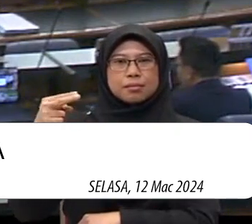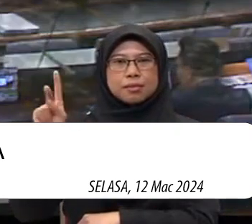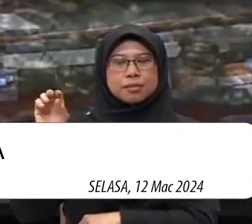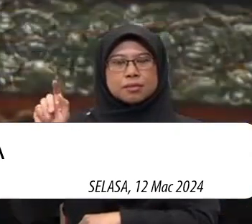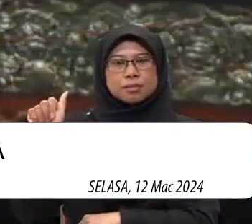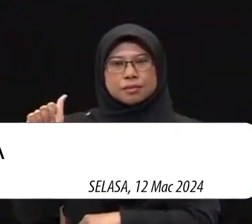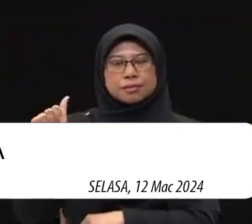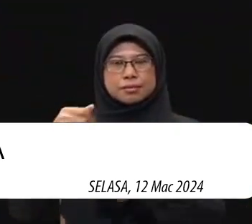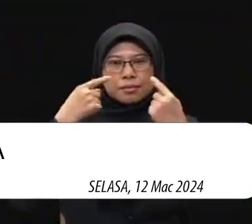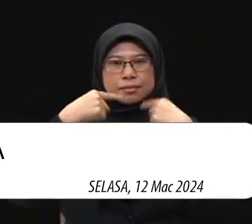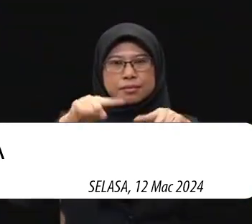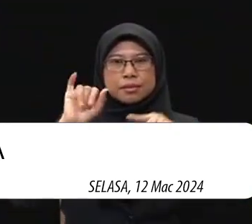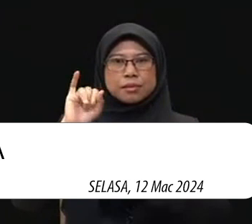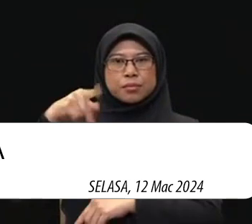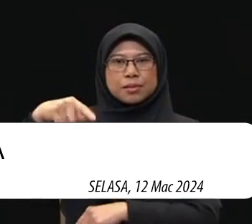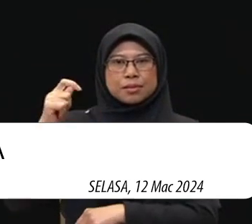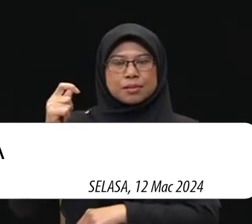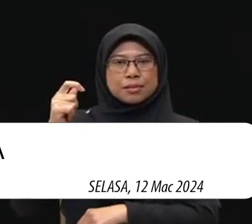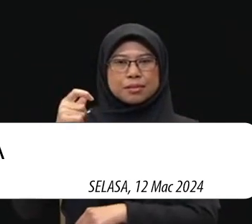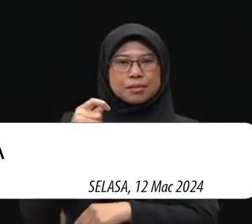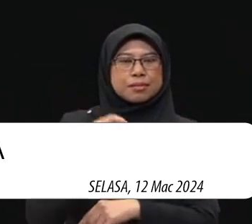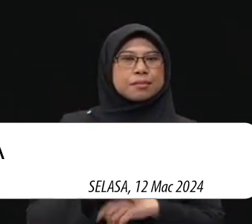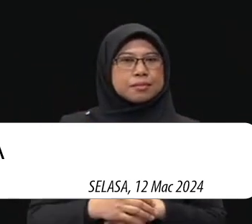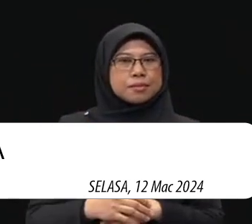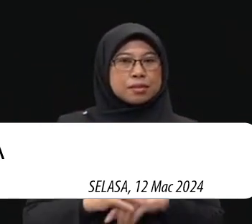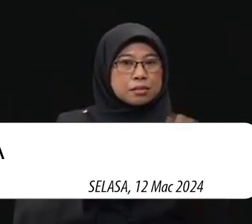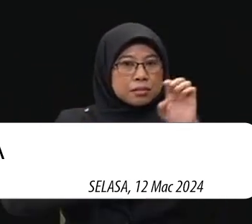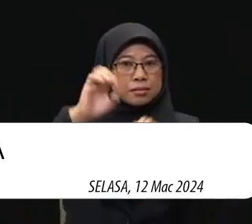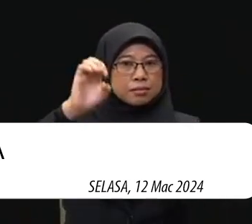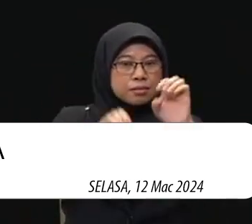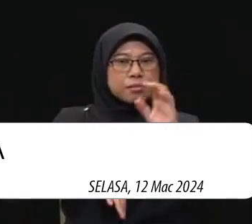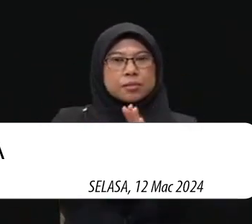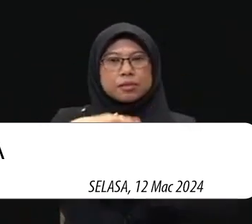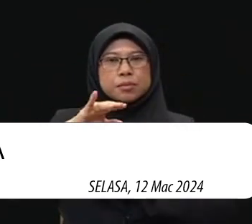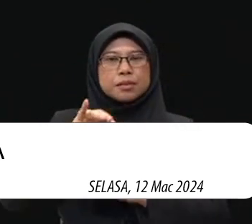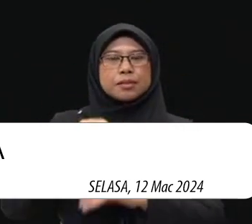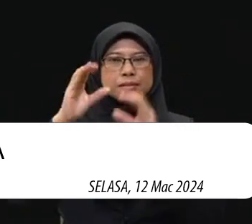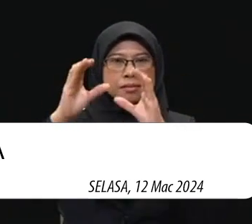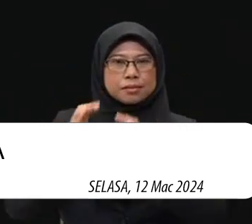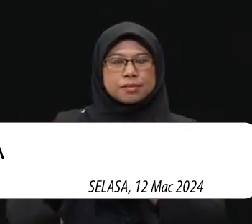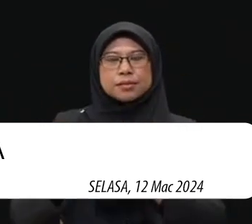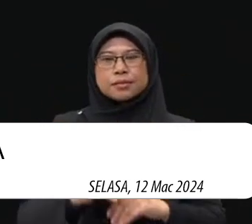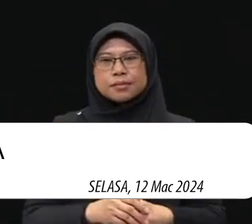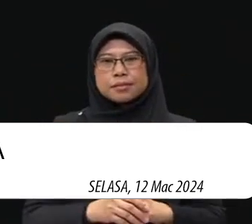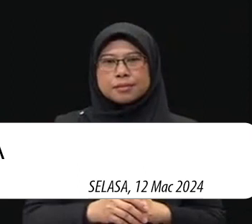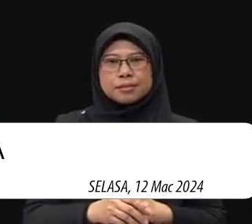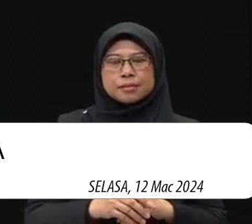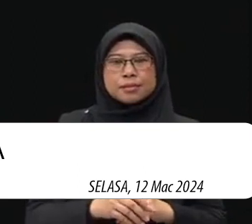kecemerlangan APT diukur melebihi dari indikator kesarjanaan